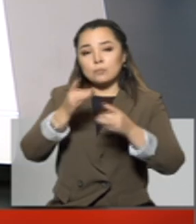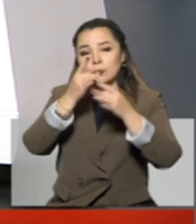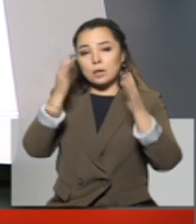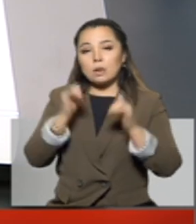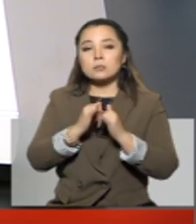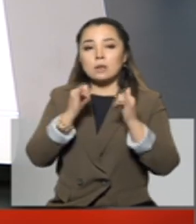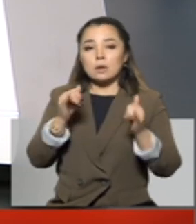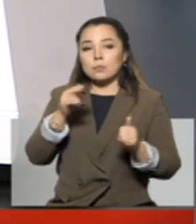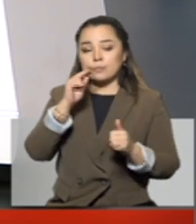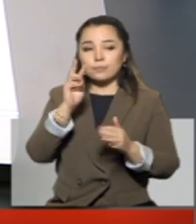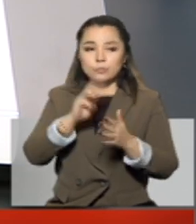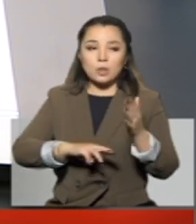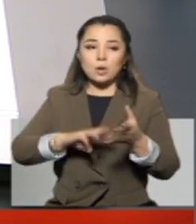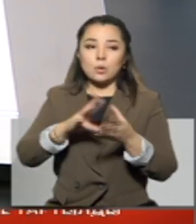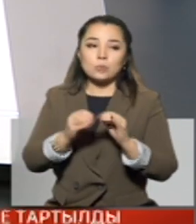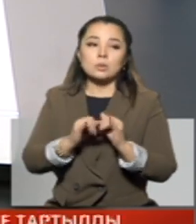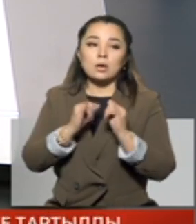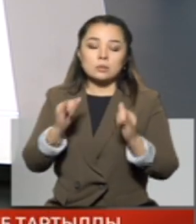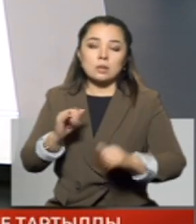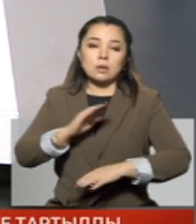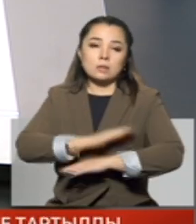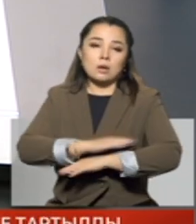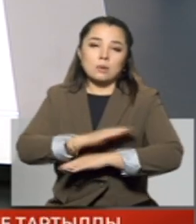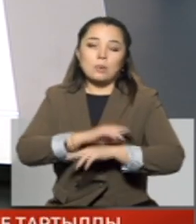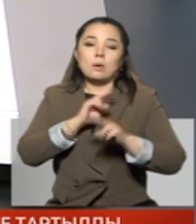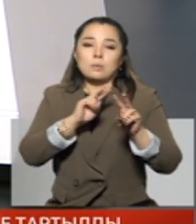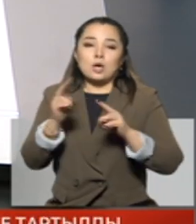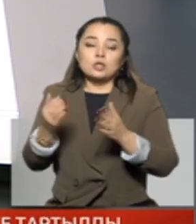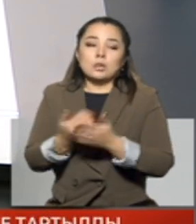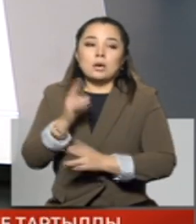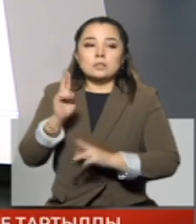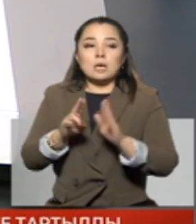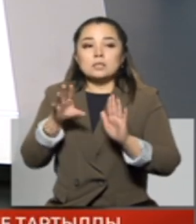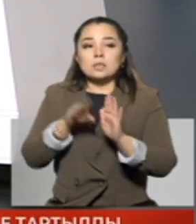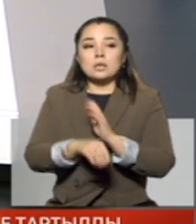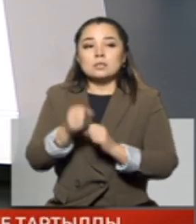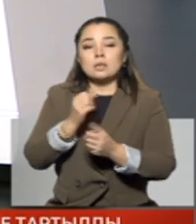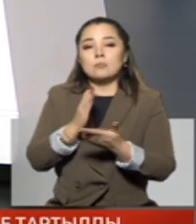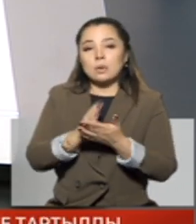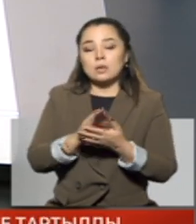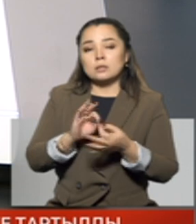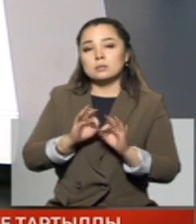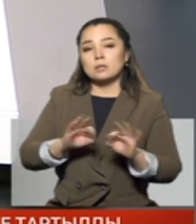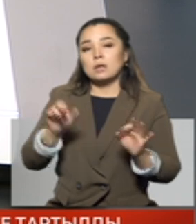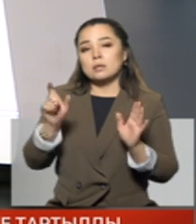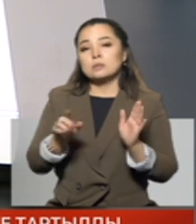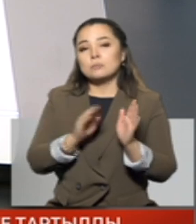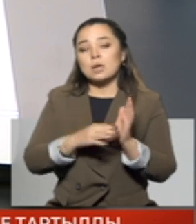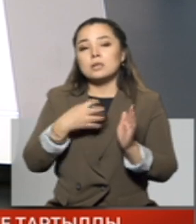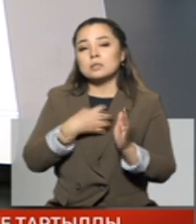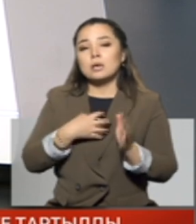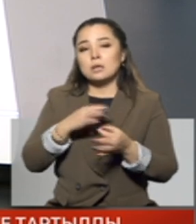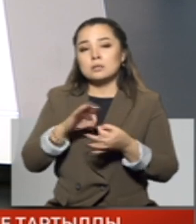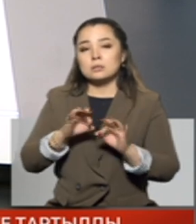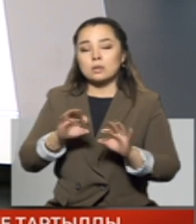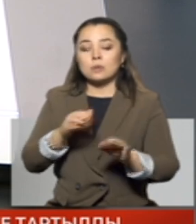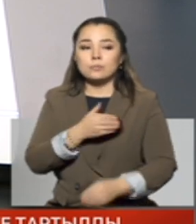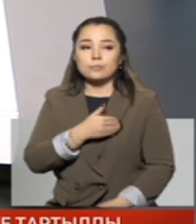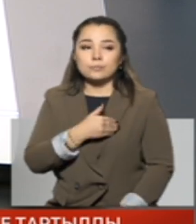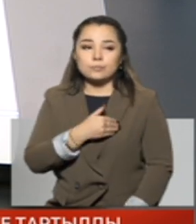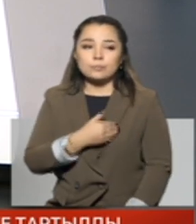үшін айыппұл мөлшерін көбейтіп, тәртіпті бақылаудың жаңа тәсілдерін енгізіп жатыр. Оңғар Алпысбайұлы негізгілеріне